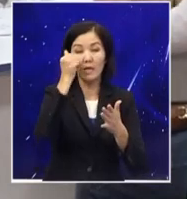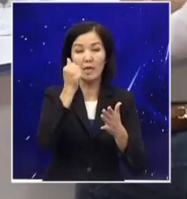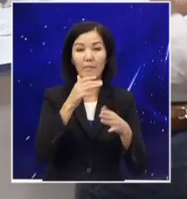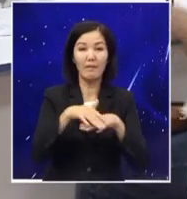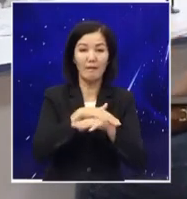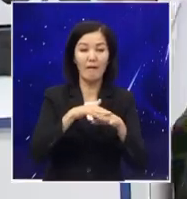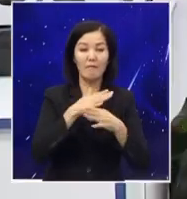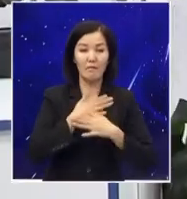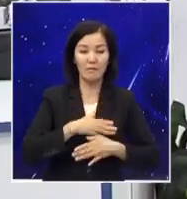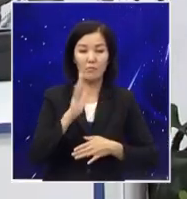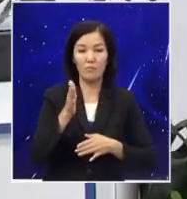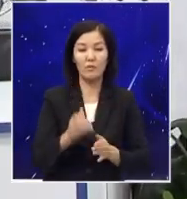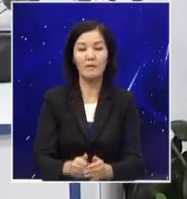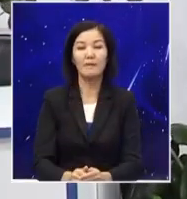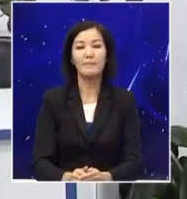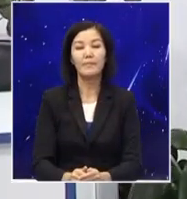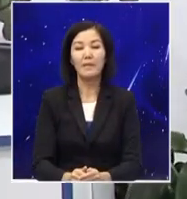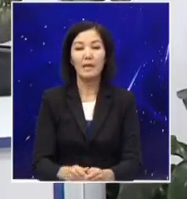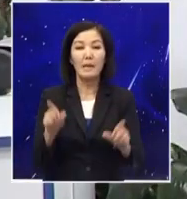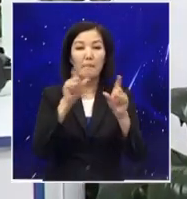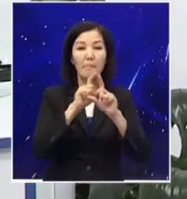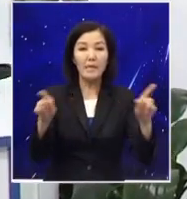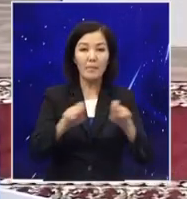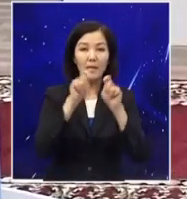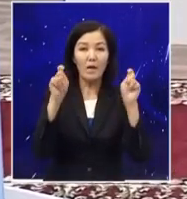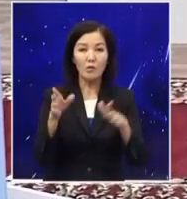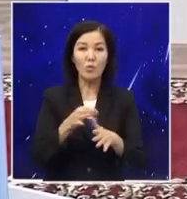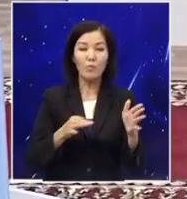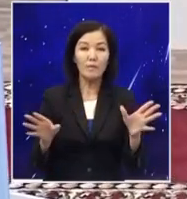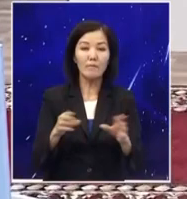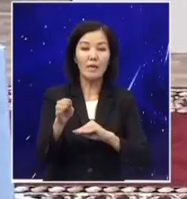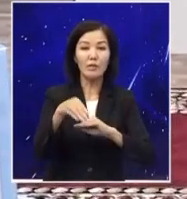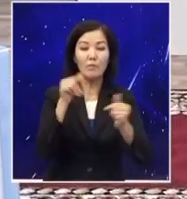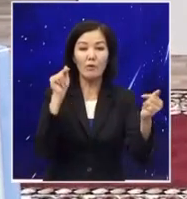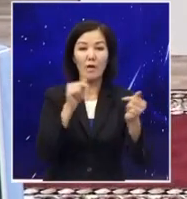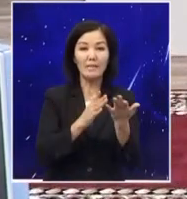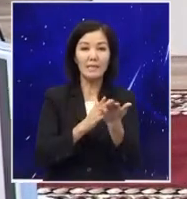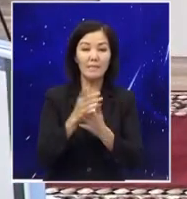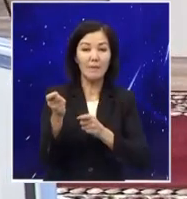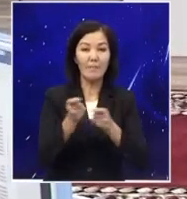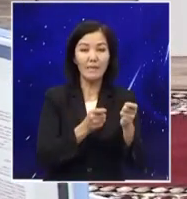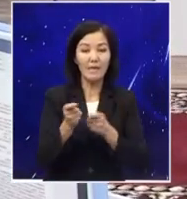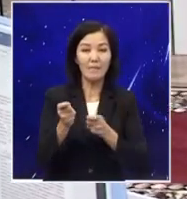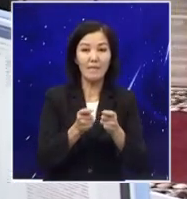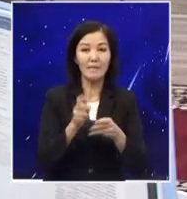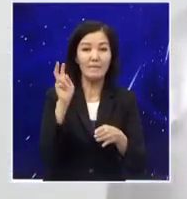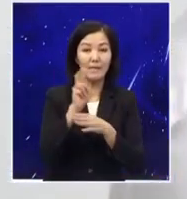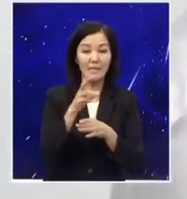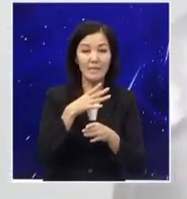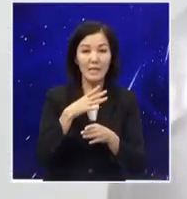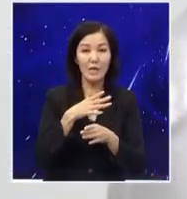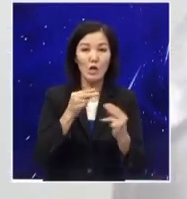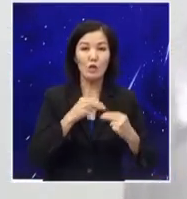риза болады деген ойдамын. Аталған мекеменің ашылуына облыстық сыбайлас жемқорлыққа қарсы қызмет басқармасының өкілдері арнайы келді.